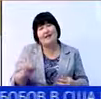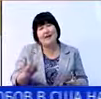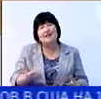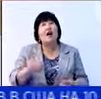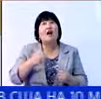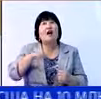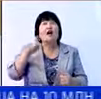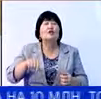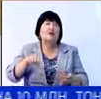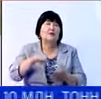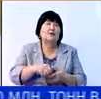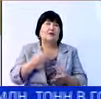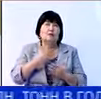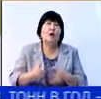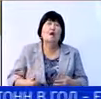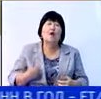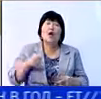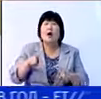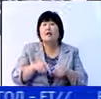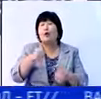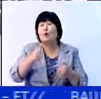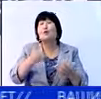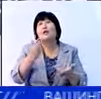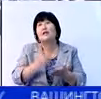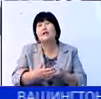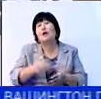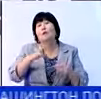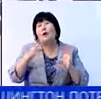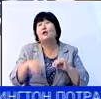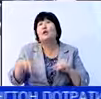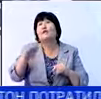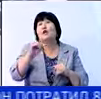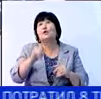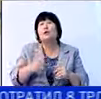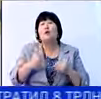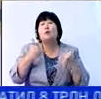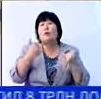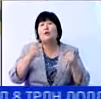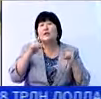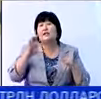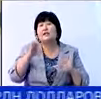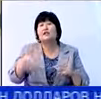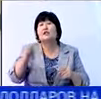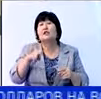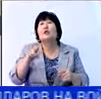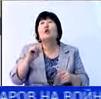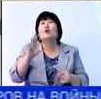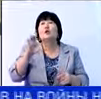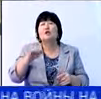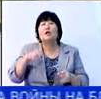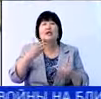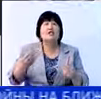Каждый участник проявил себя достойно, однако конкурс есть конкурс. По итогам всех туров почетное звание Сырдын Султана присуждено